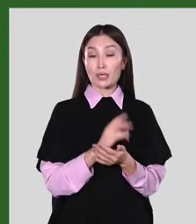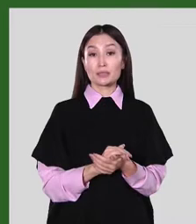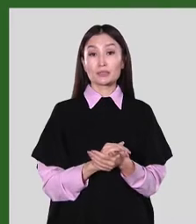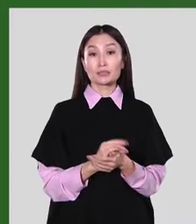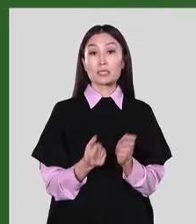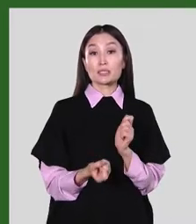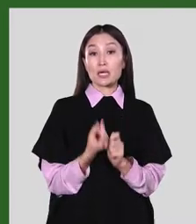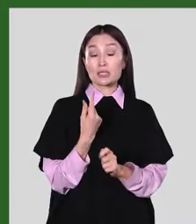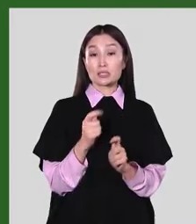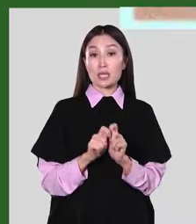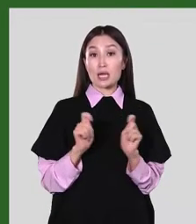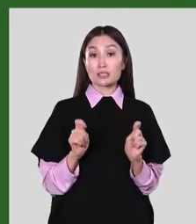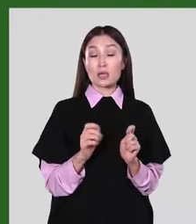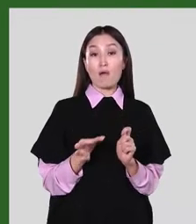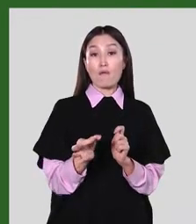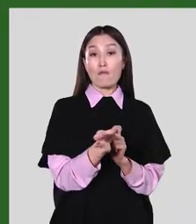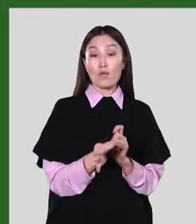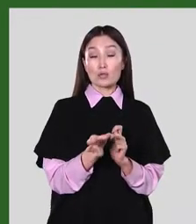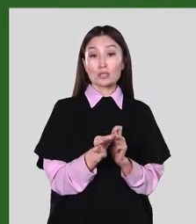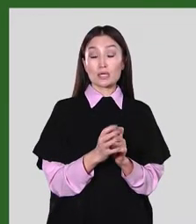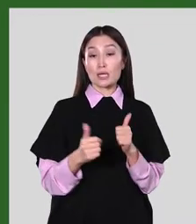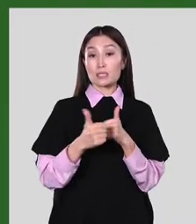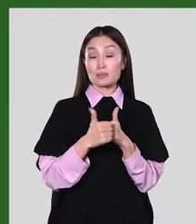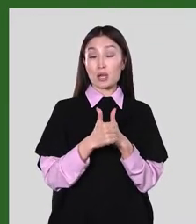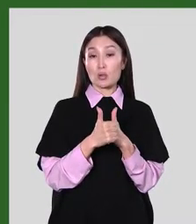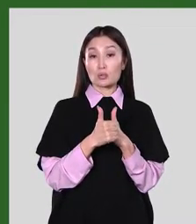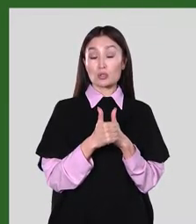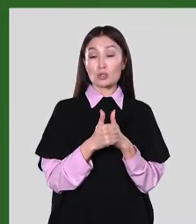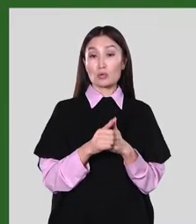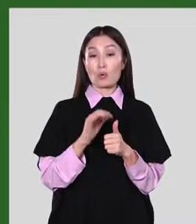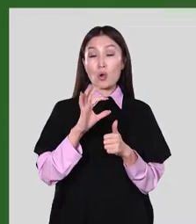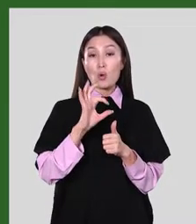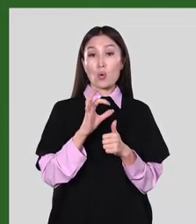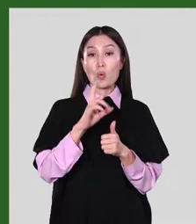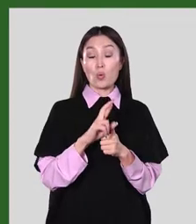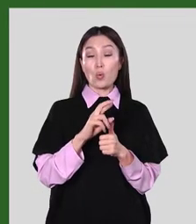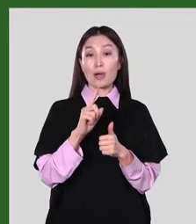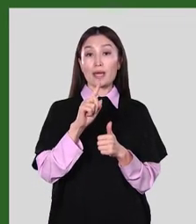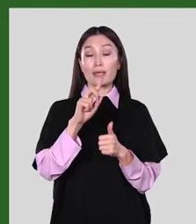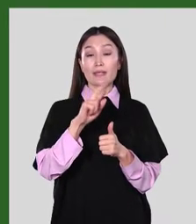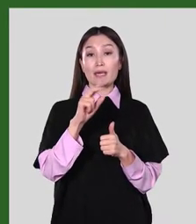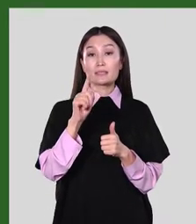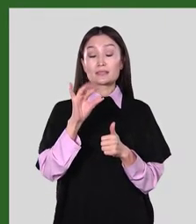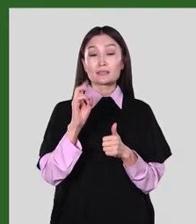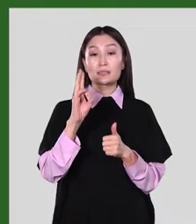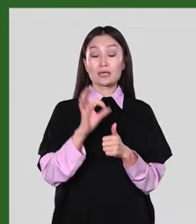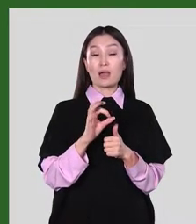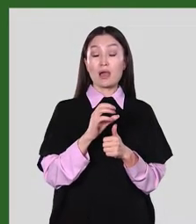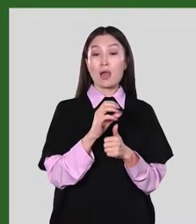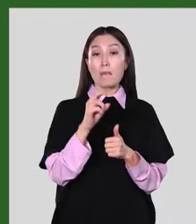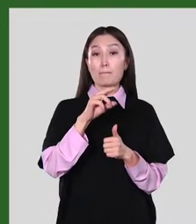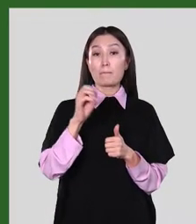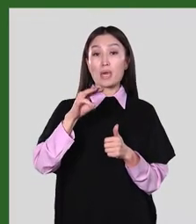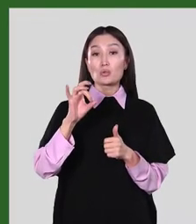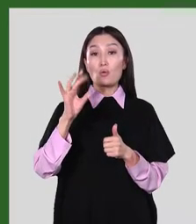зарождается в озере расположена у языка ледника петрова массиве акаши